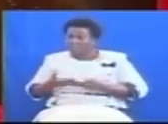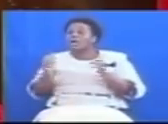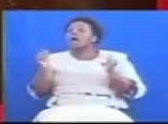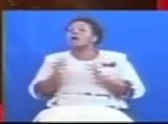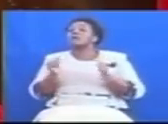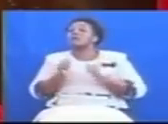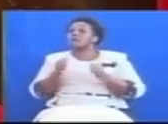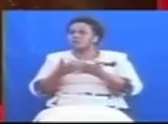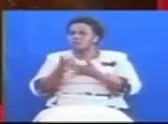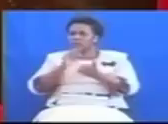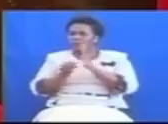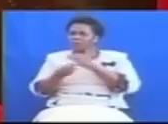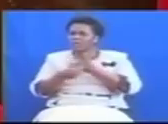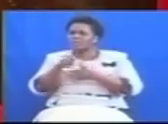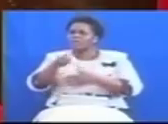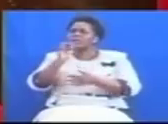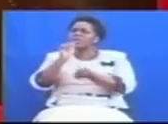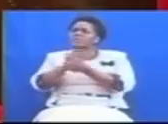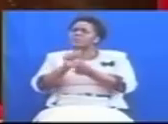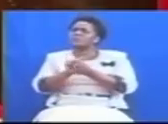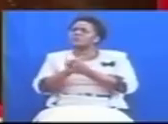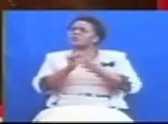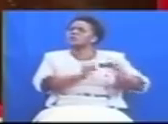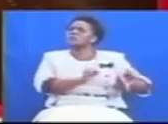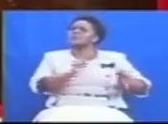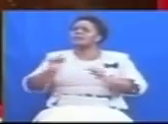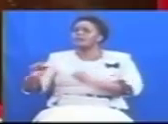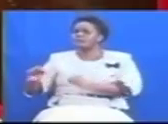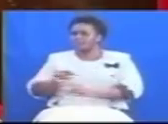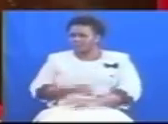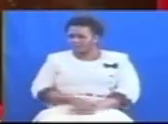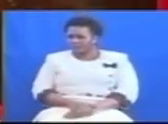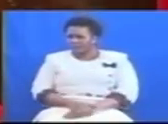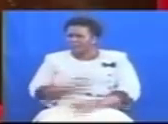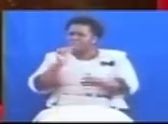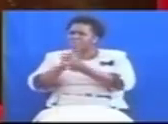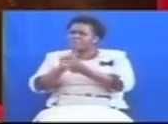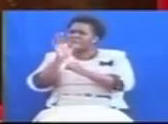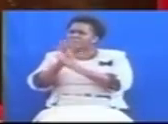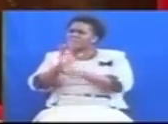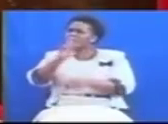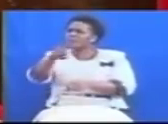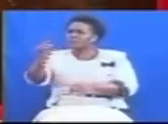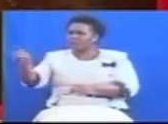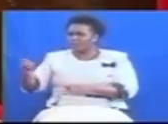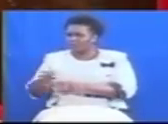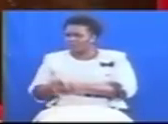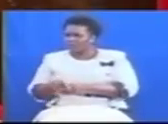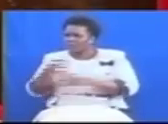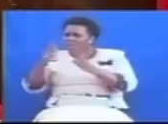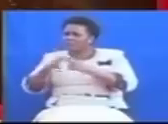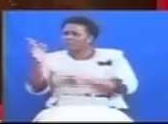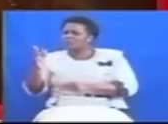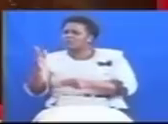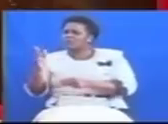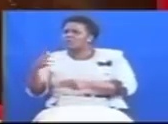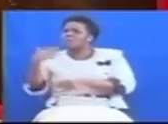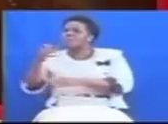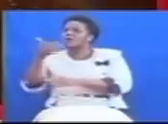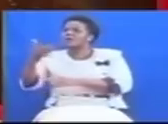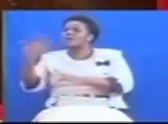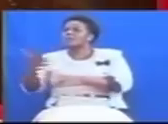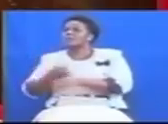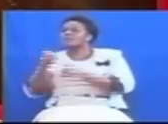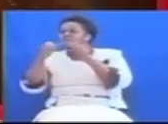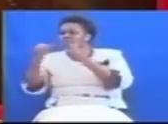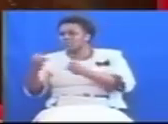ya kiutendaji ambayo yanashughulikiwa haraka. Yako mambo mengi ya namna hii ambayo yametatuliwa kwa taarifa tu kwamba kuna jambo hili, si